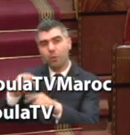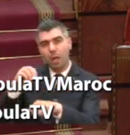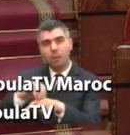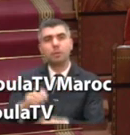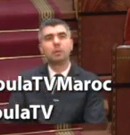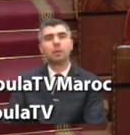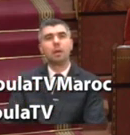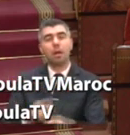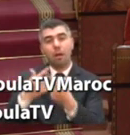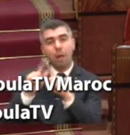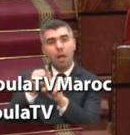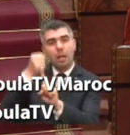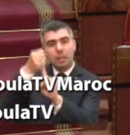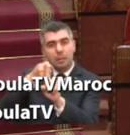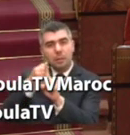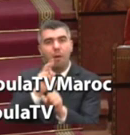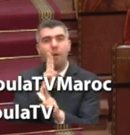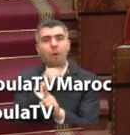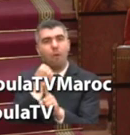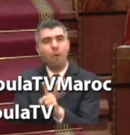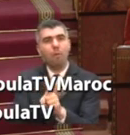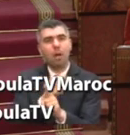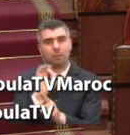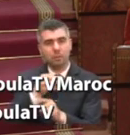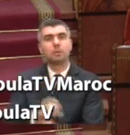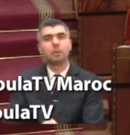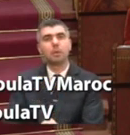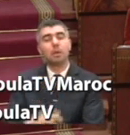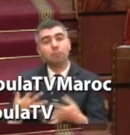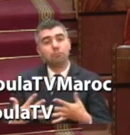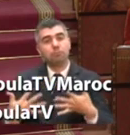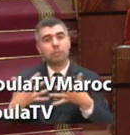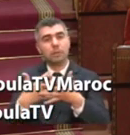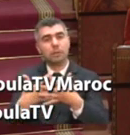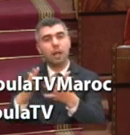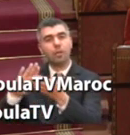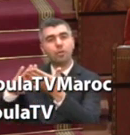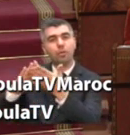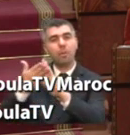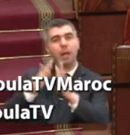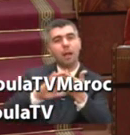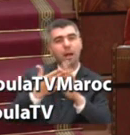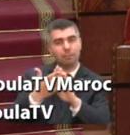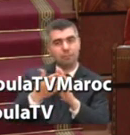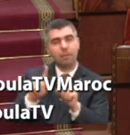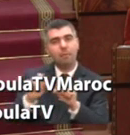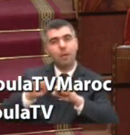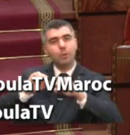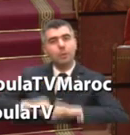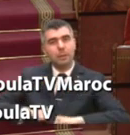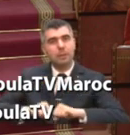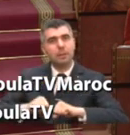هناك عمل حكومي مهم جدا في إشراك المجتمع المدني تفعيلا لتوصيات الخطة